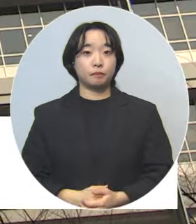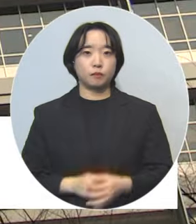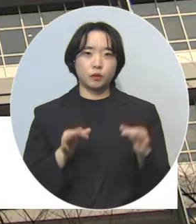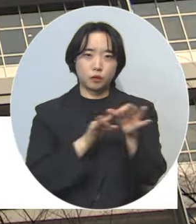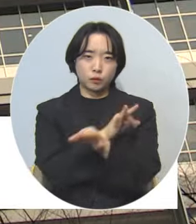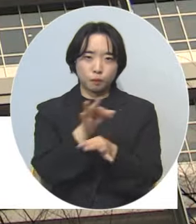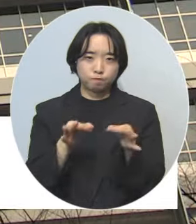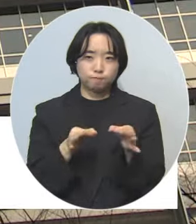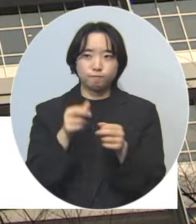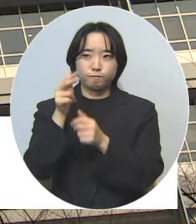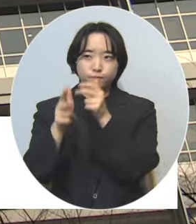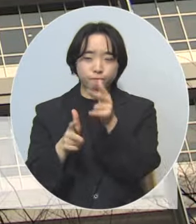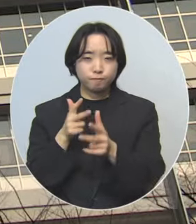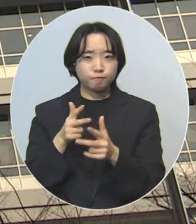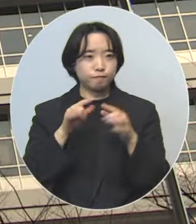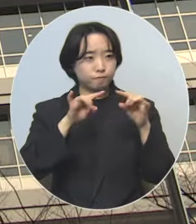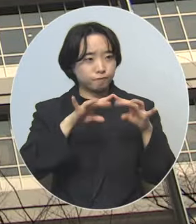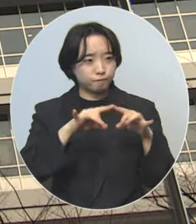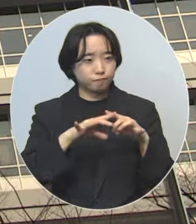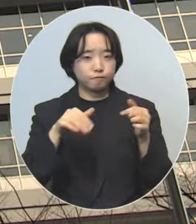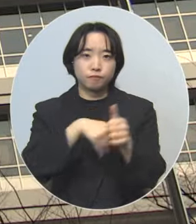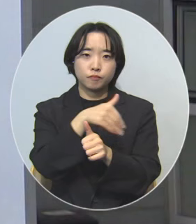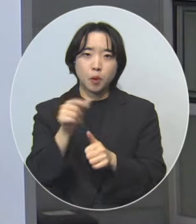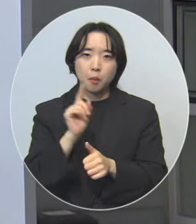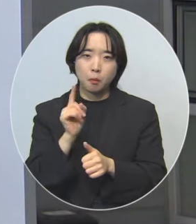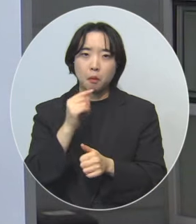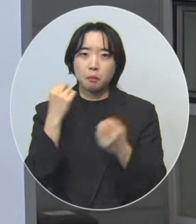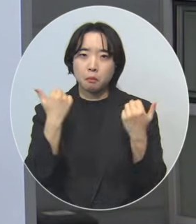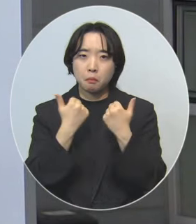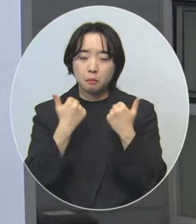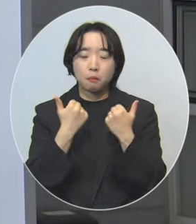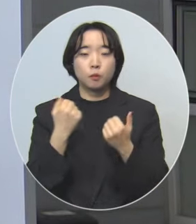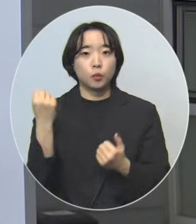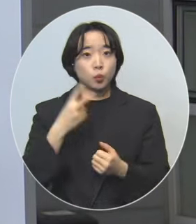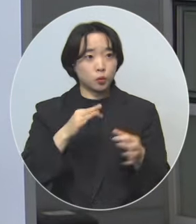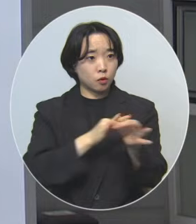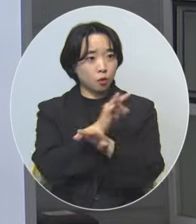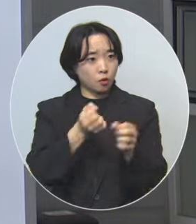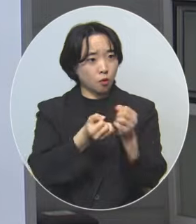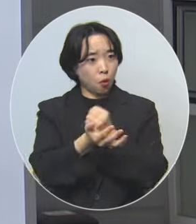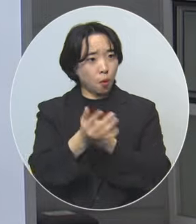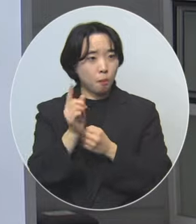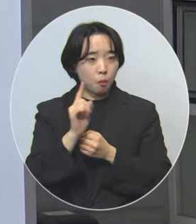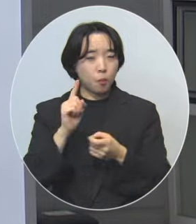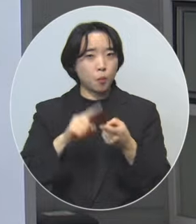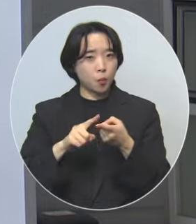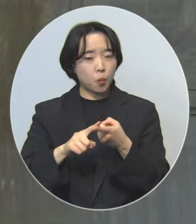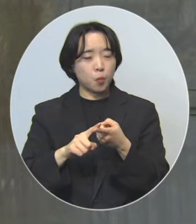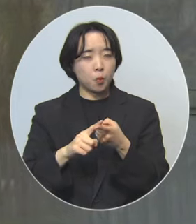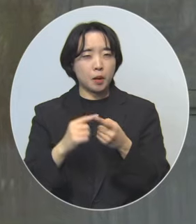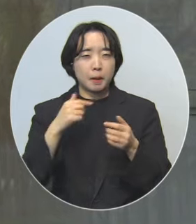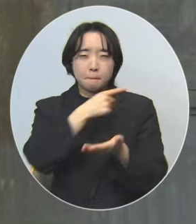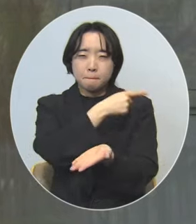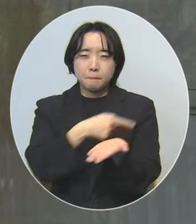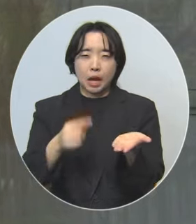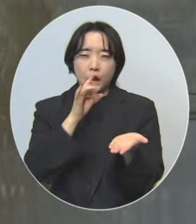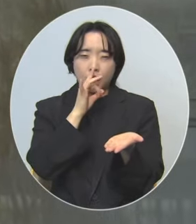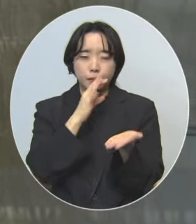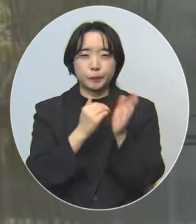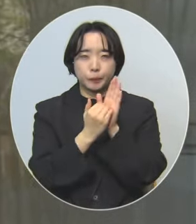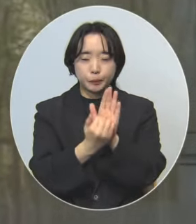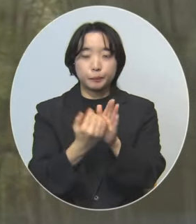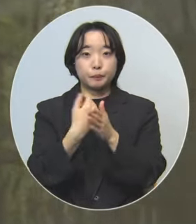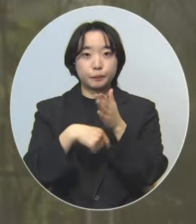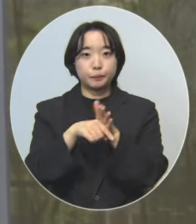산업 상황 에너지 수급 등과 관련된 사항을 논의했고 실물 경제에 미치는 영향이 최소화되도록 분야별 상황을 밀이 관리해